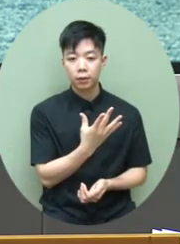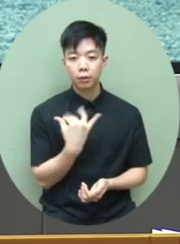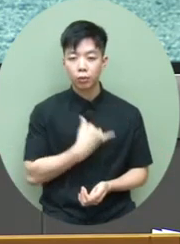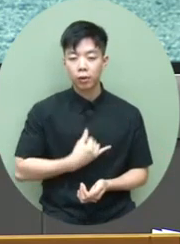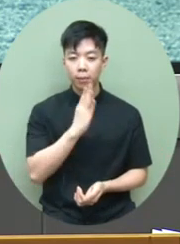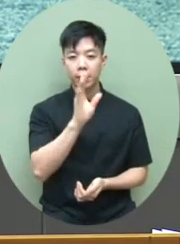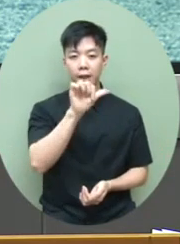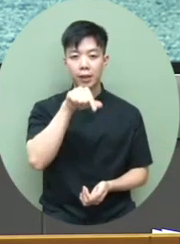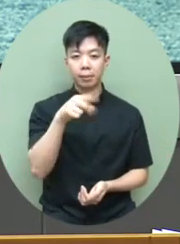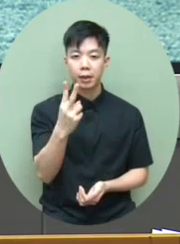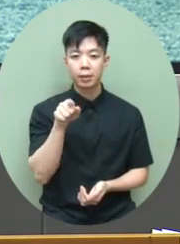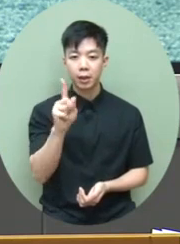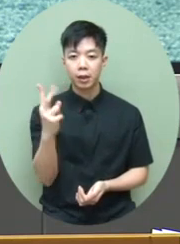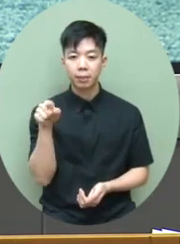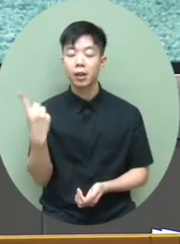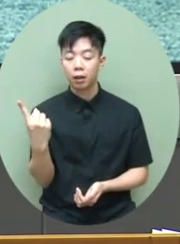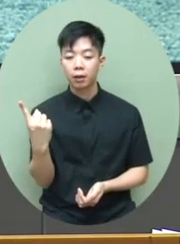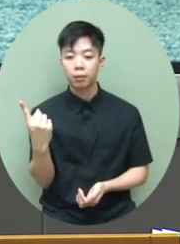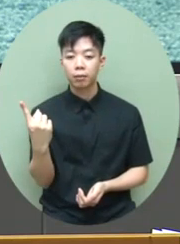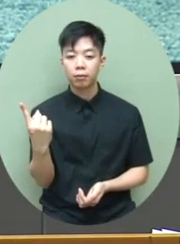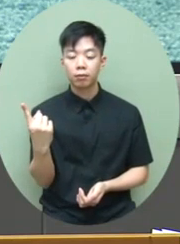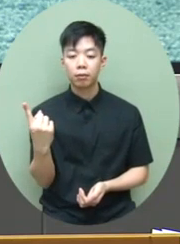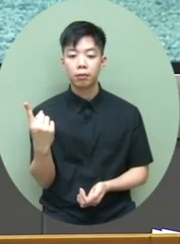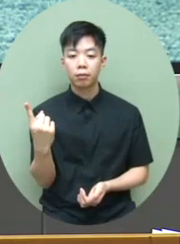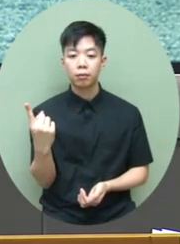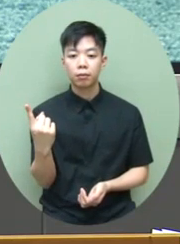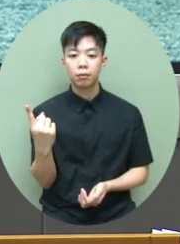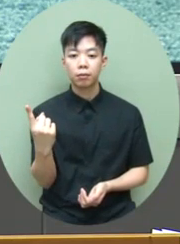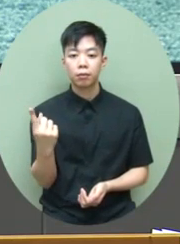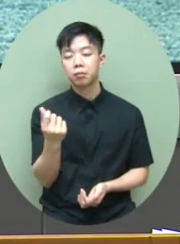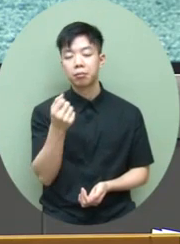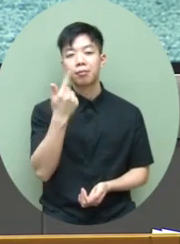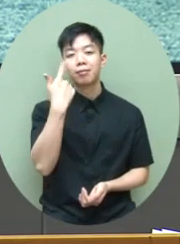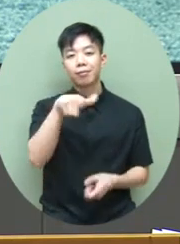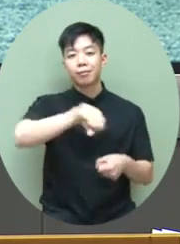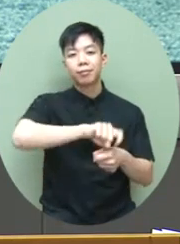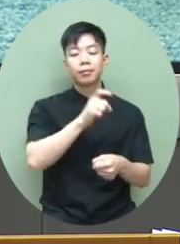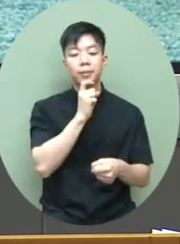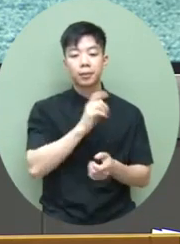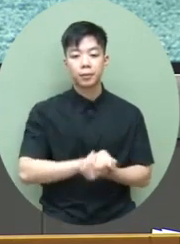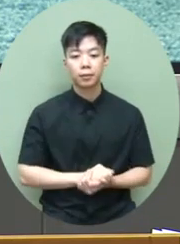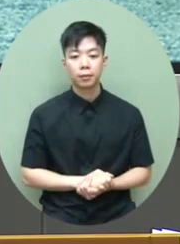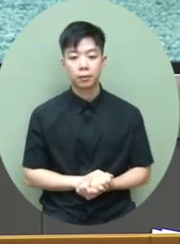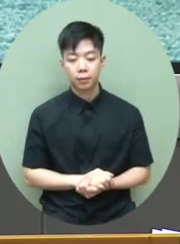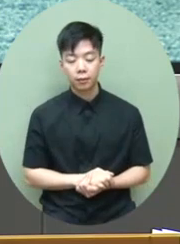疑 BA.2.1、2.1 咧，就有多幾個個案嘅，就係、